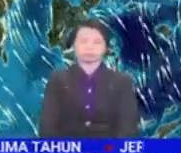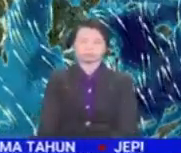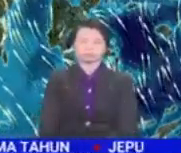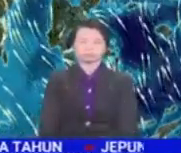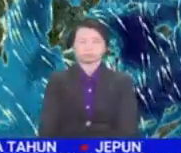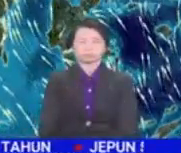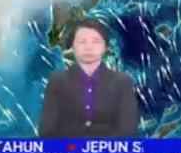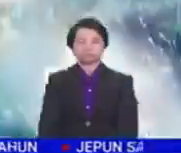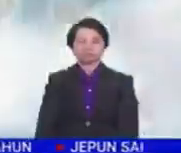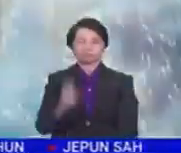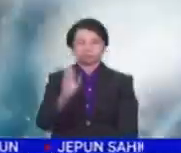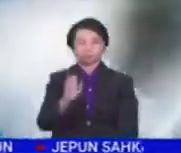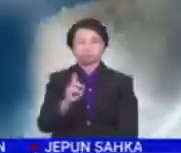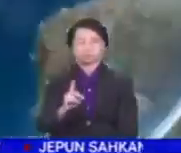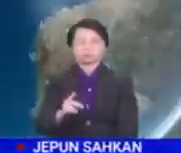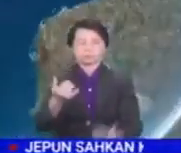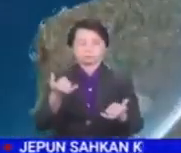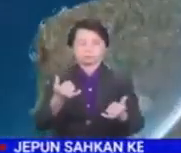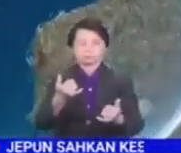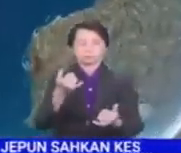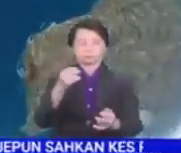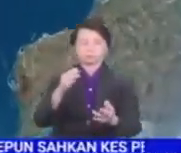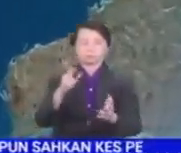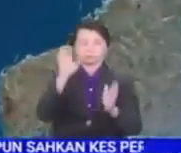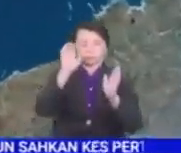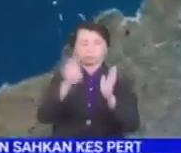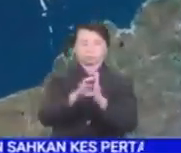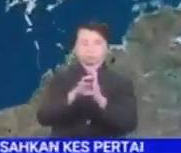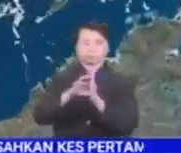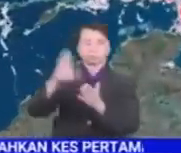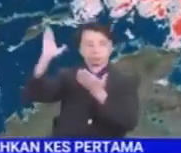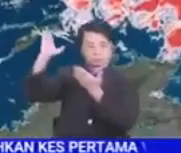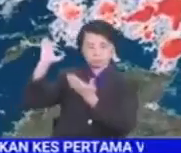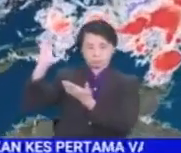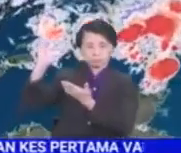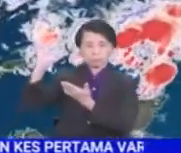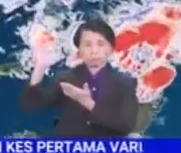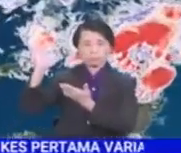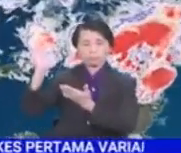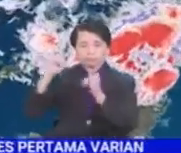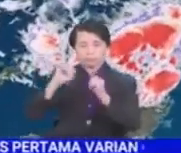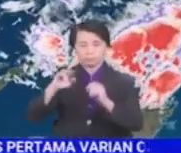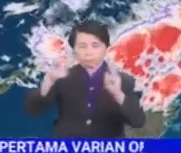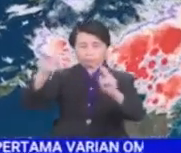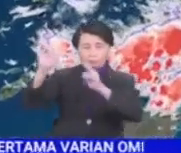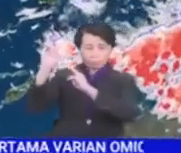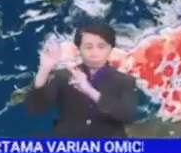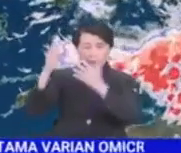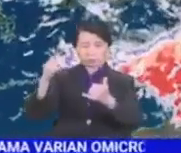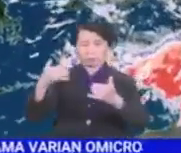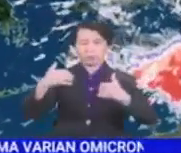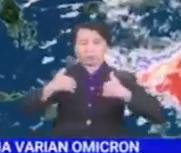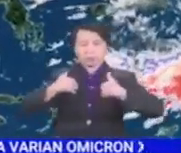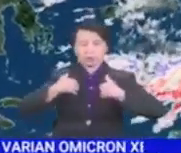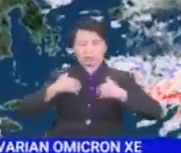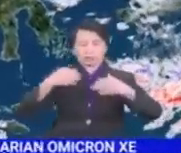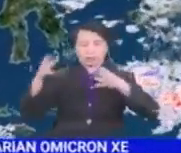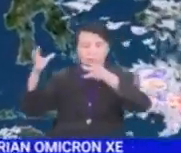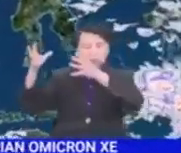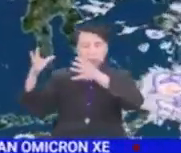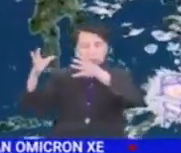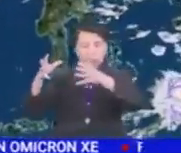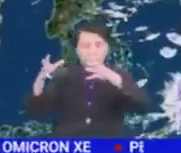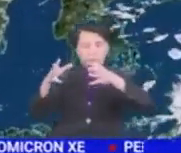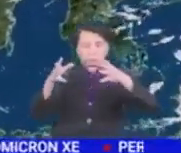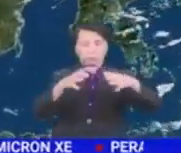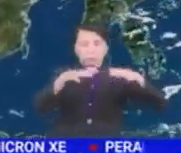ini. Baiklah, kita balik pula dengan melihat kepada imej satelit terkini. Dapat diperhatikan ketika ini terdapat pembentukan kelompok